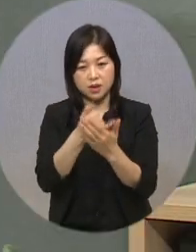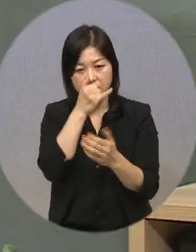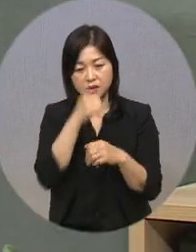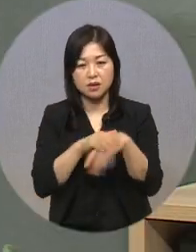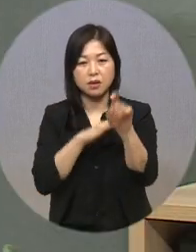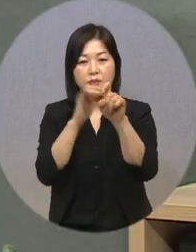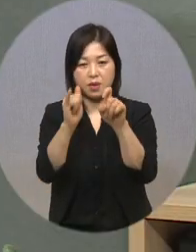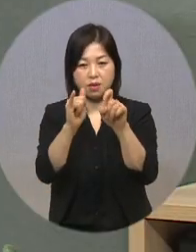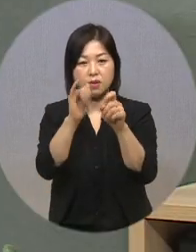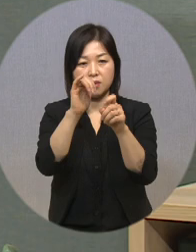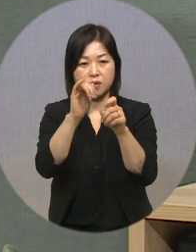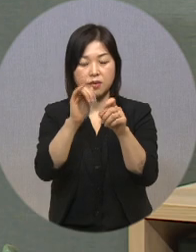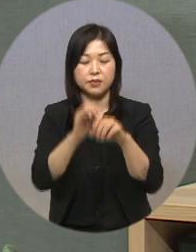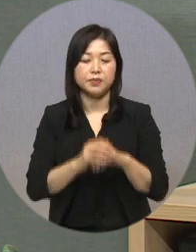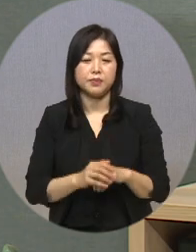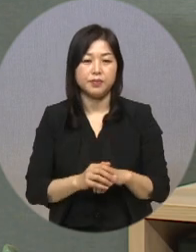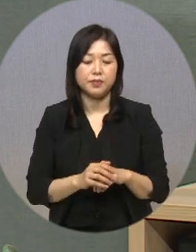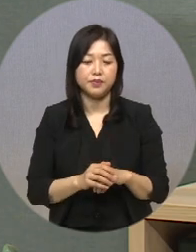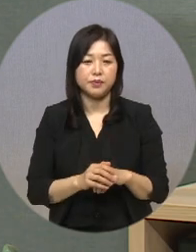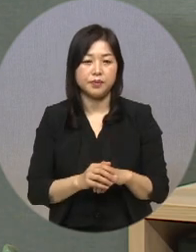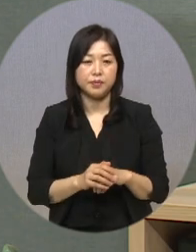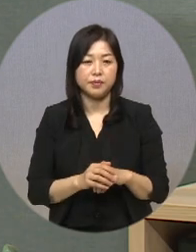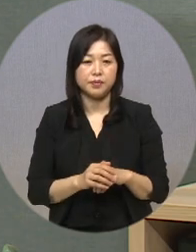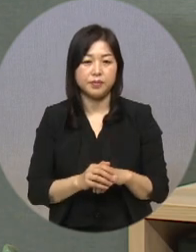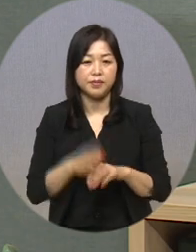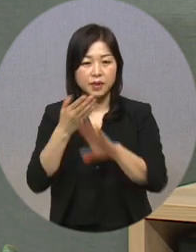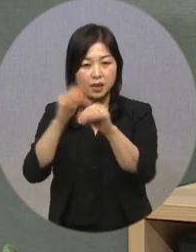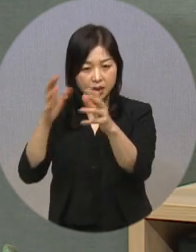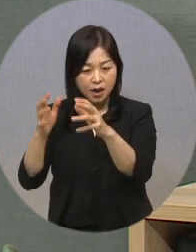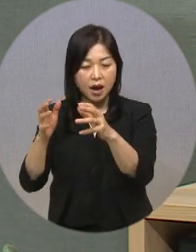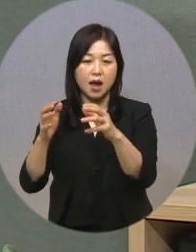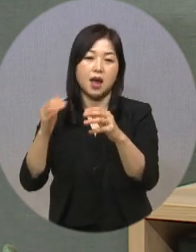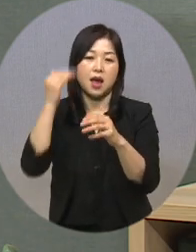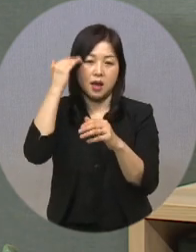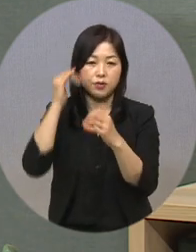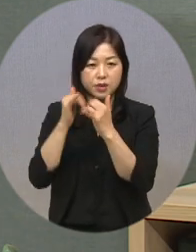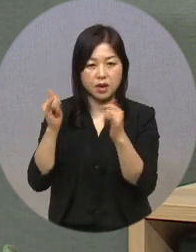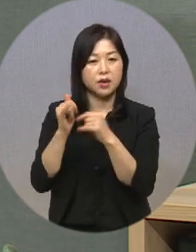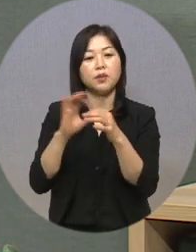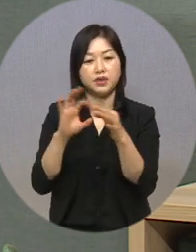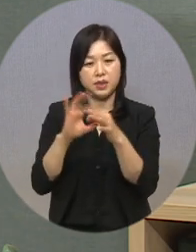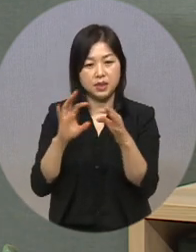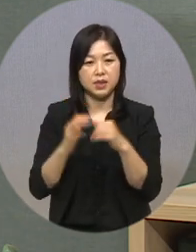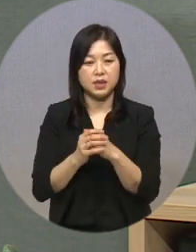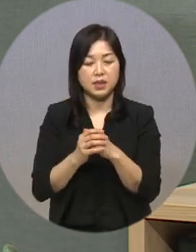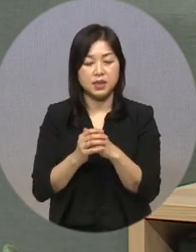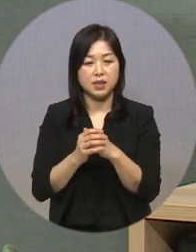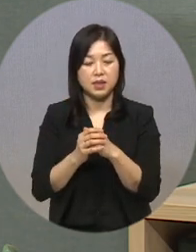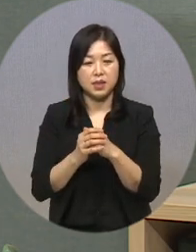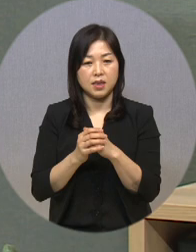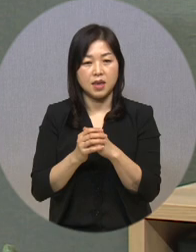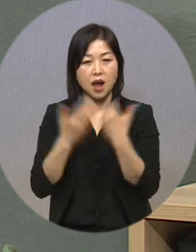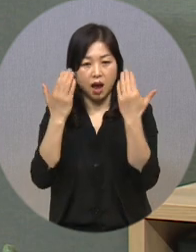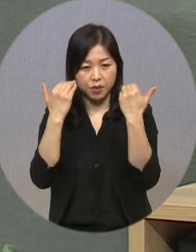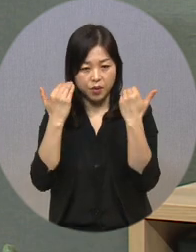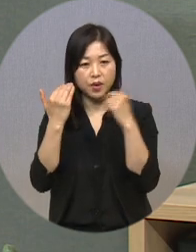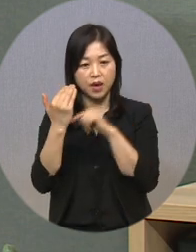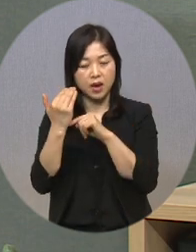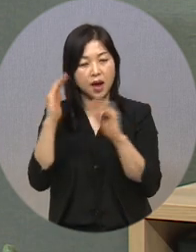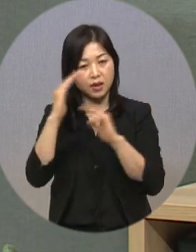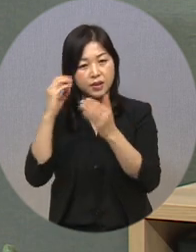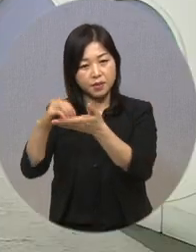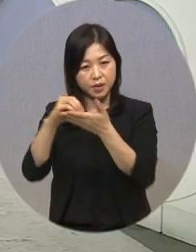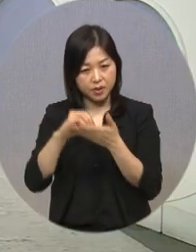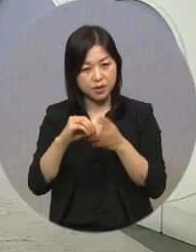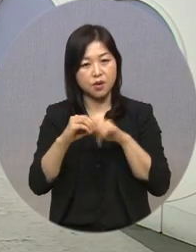10명씩. 예, 그래서 각계 이제 외국인 뭐 국내인 할 거 없이 이제 입학생을 받아서